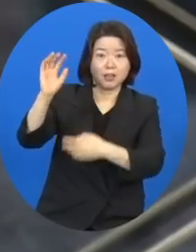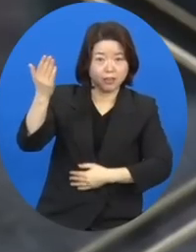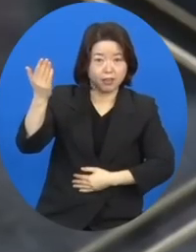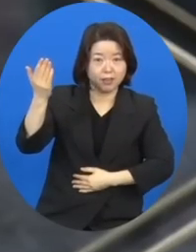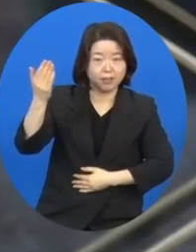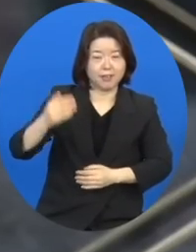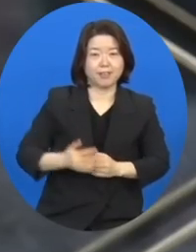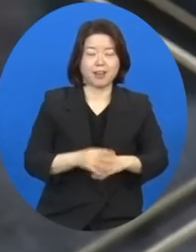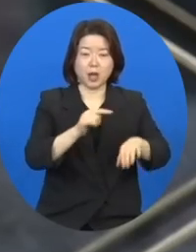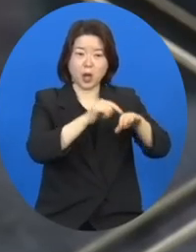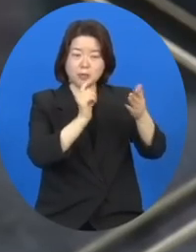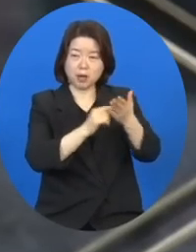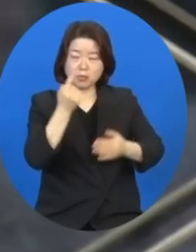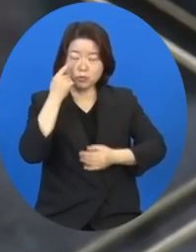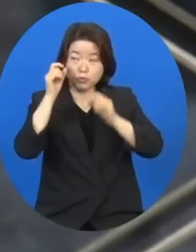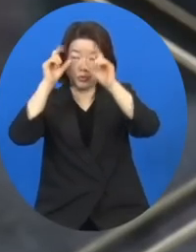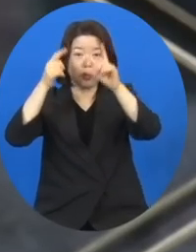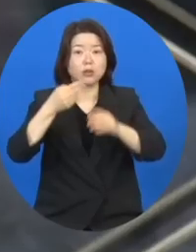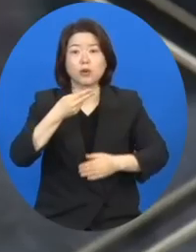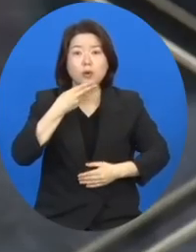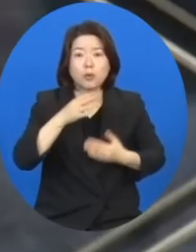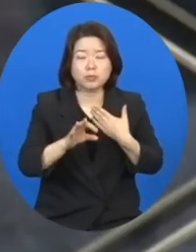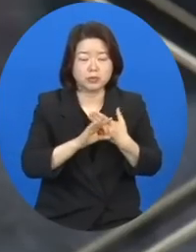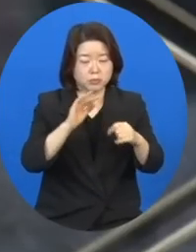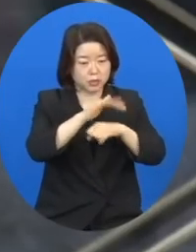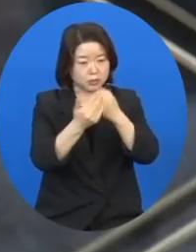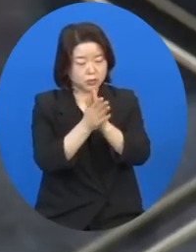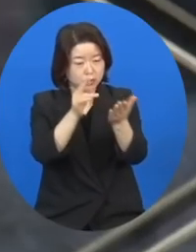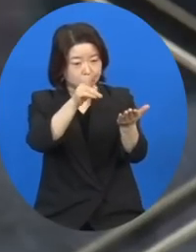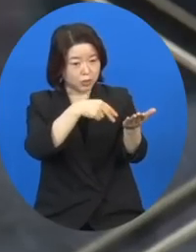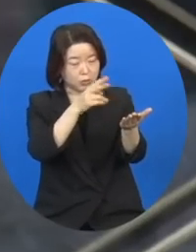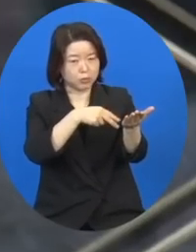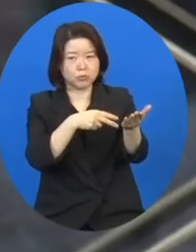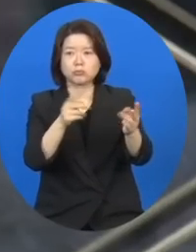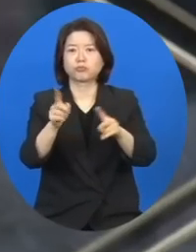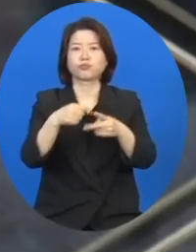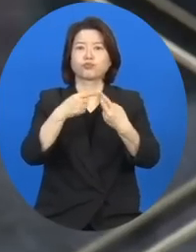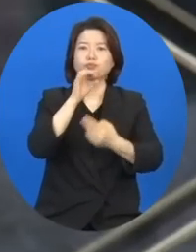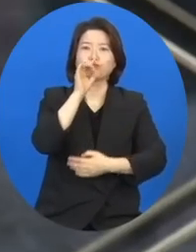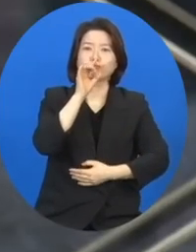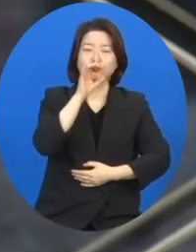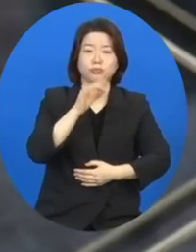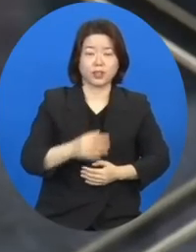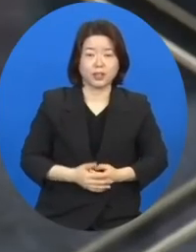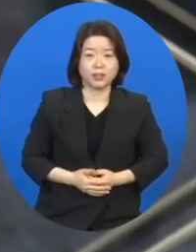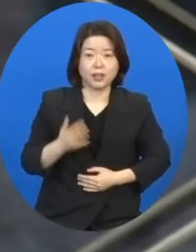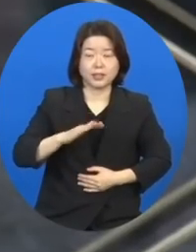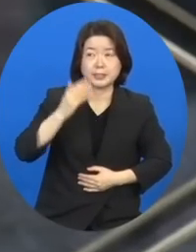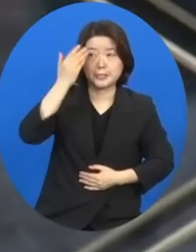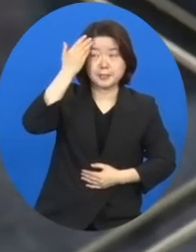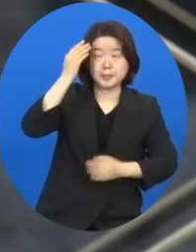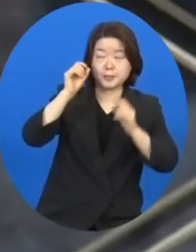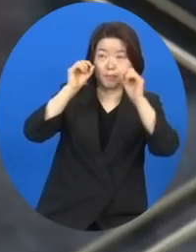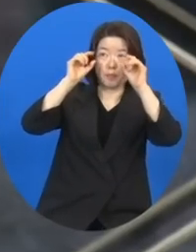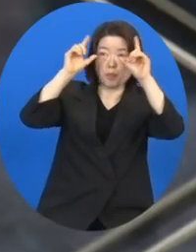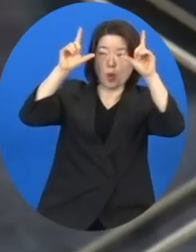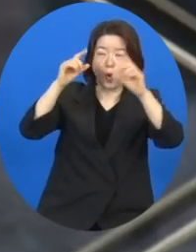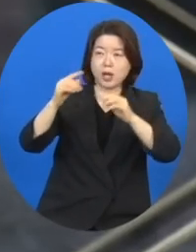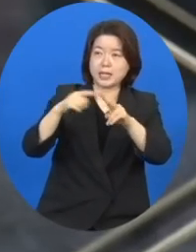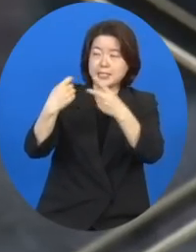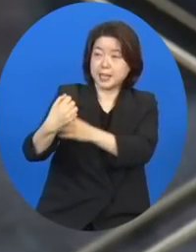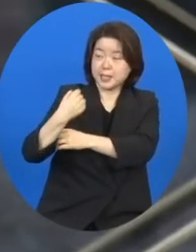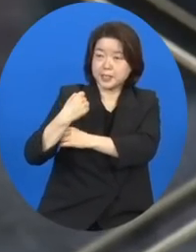여러분, 마음의 눈이 열리지 않으면요 성경을 읽어도 이해를 할 수가 없어요. 그런데 이 지성이 열리면 이해력이